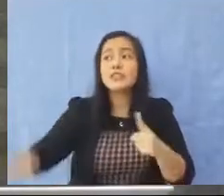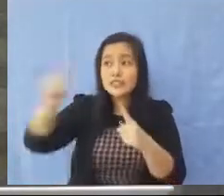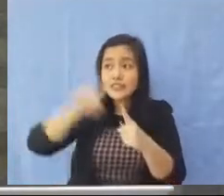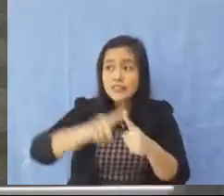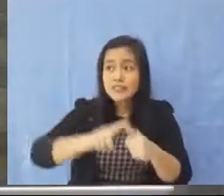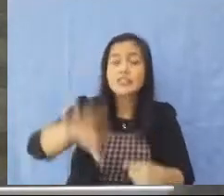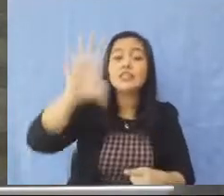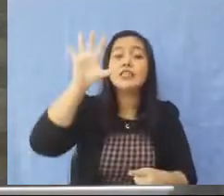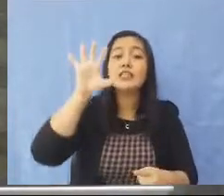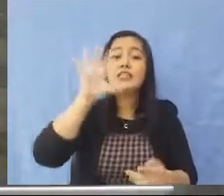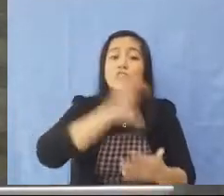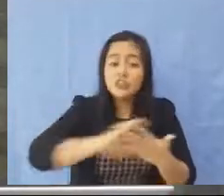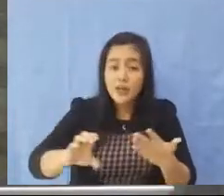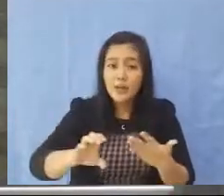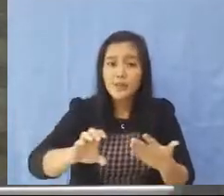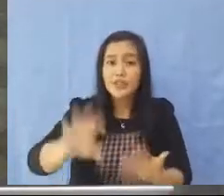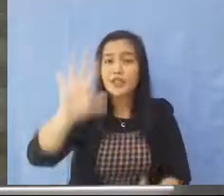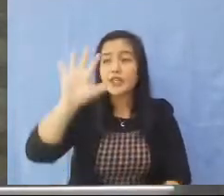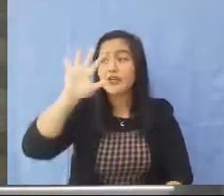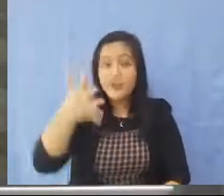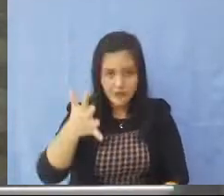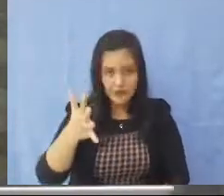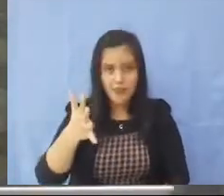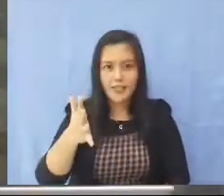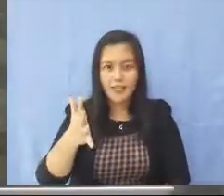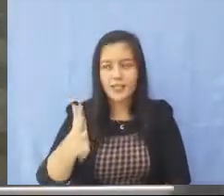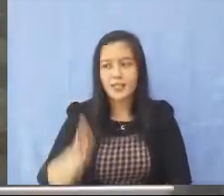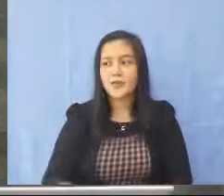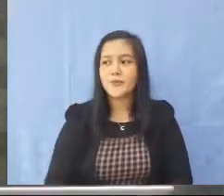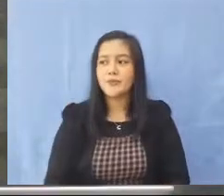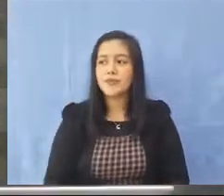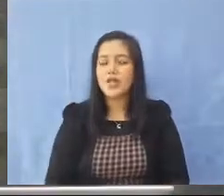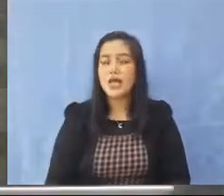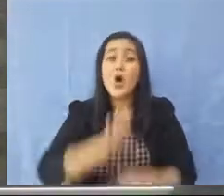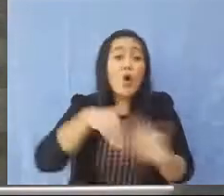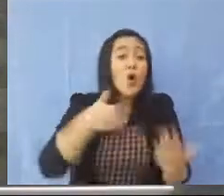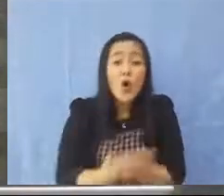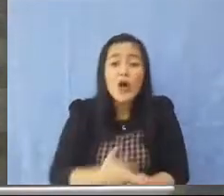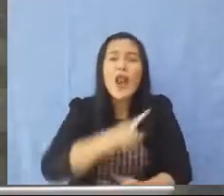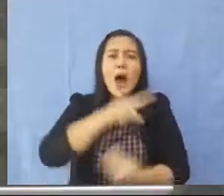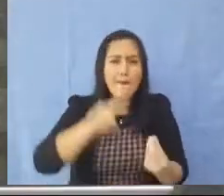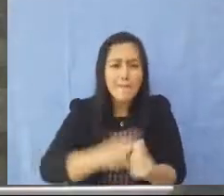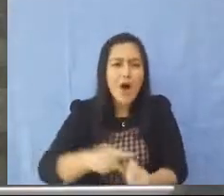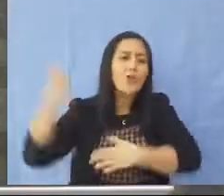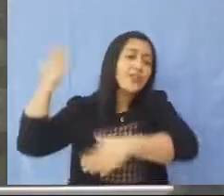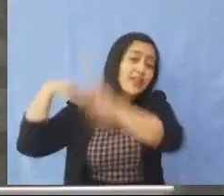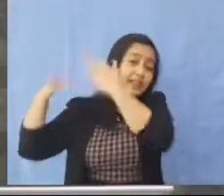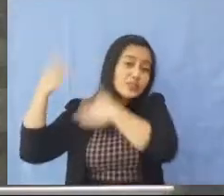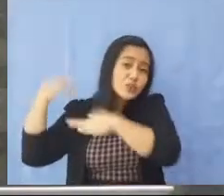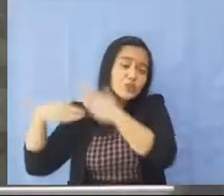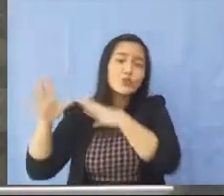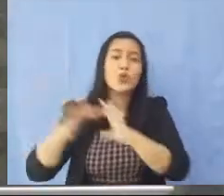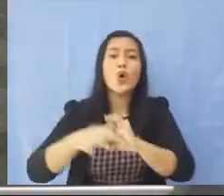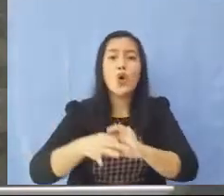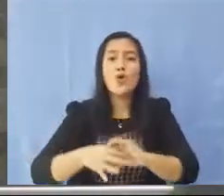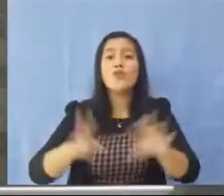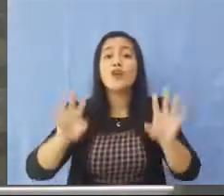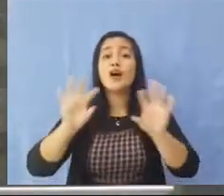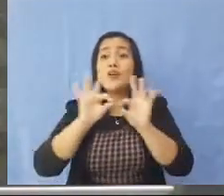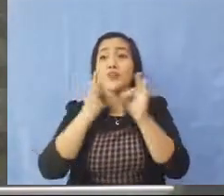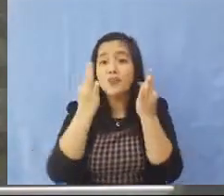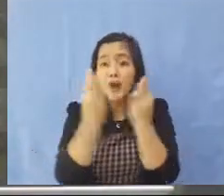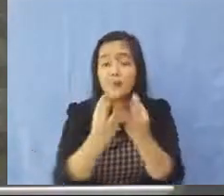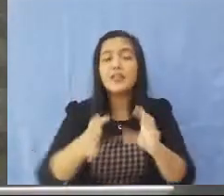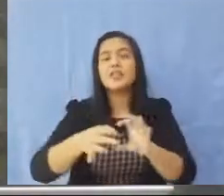po sa limang ito, kay Abraham, kay Isaac, kay Jacob, kay Esau, kay Joseph, ay nakikita